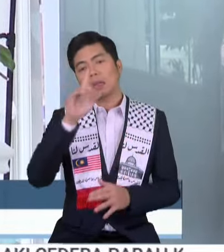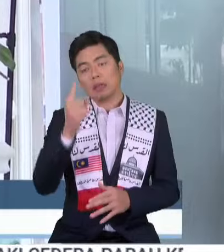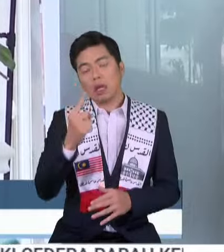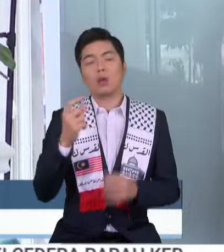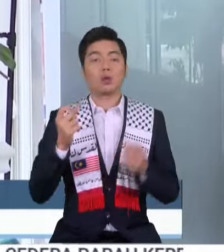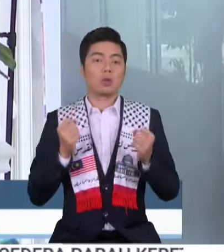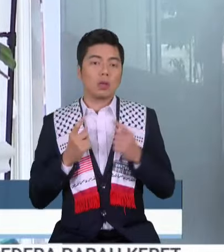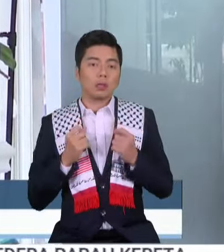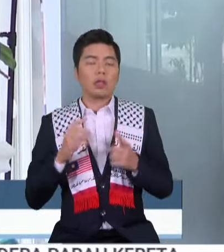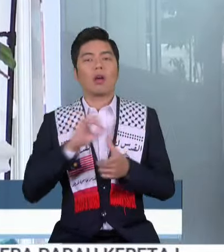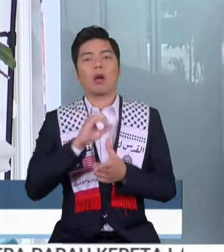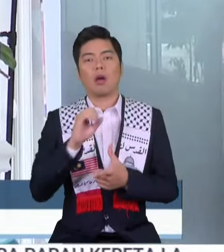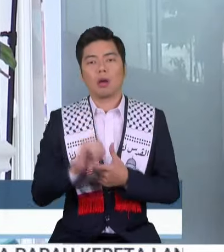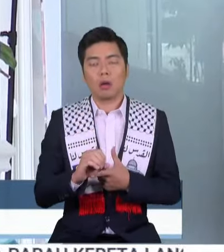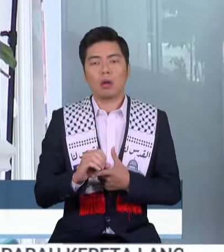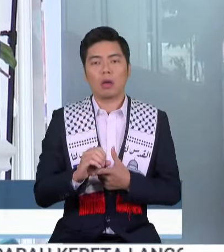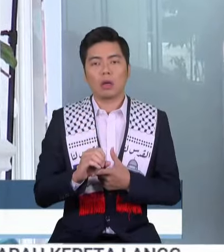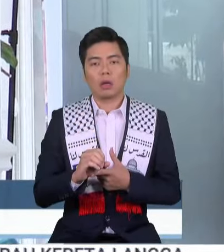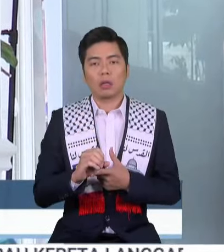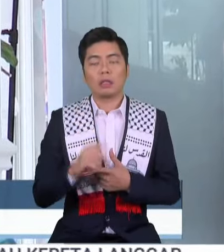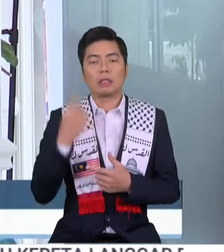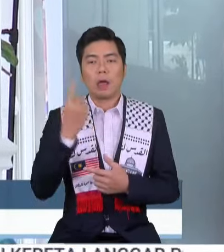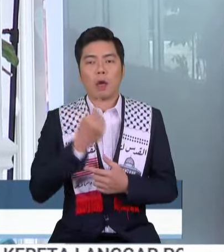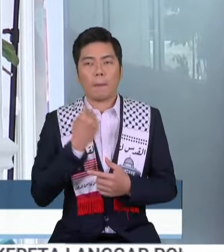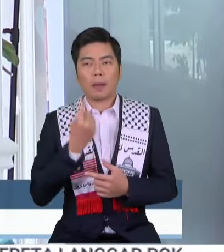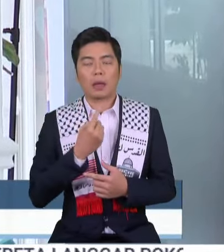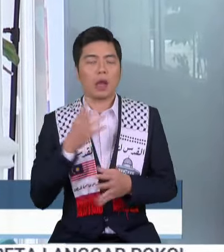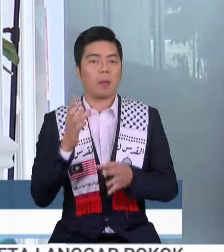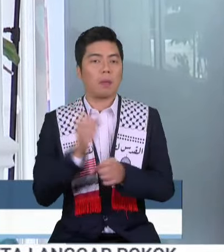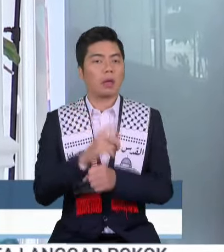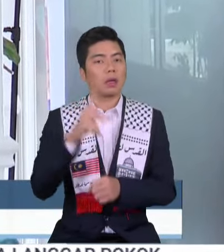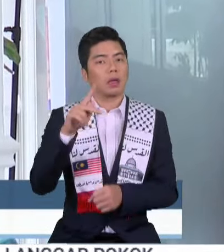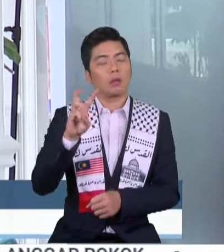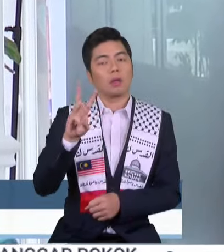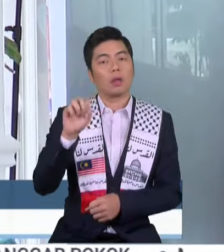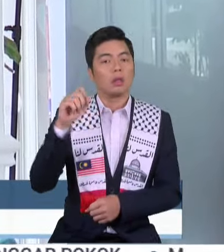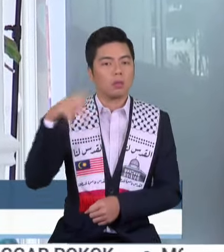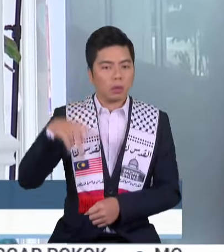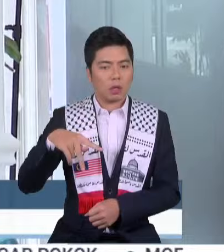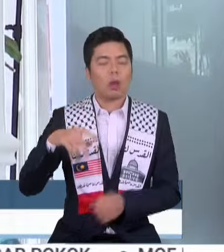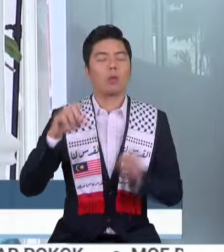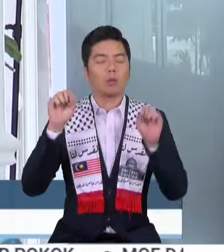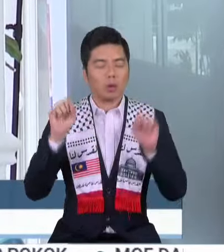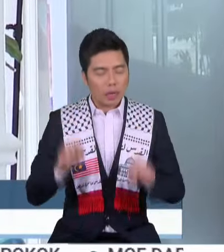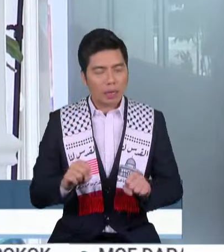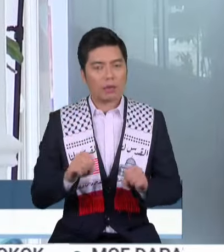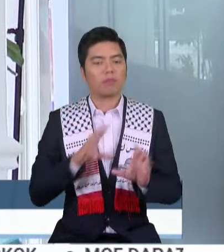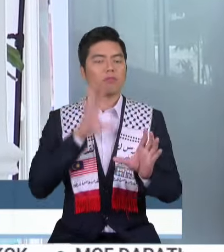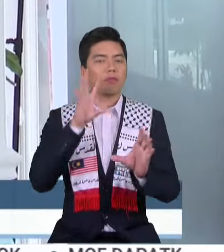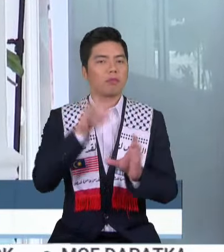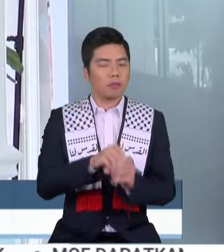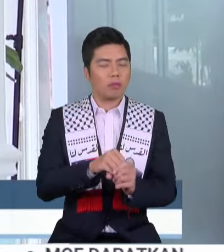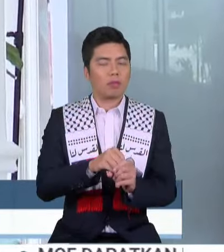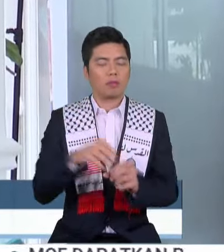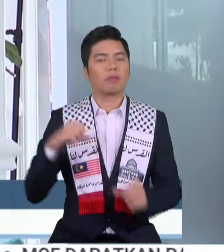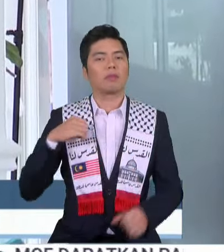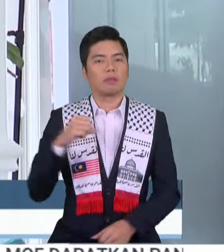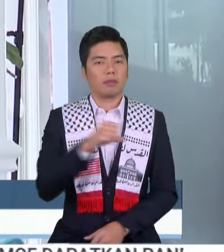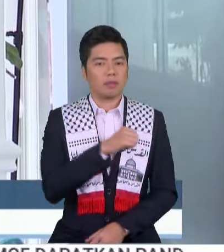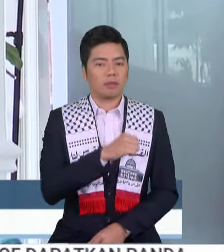mana-mana pertubuhan yang menerima KWSP boleh menjadi ahli persatuan.